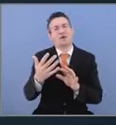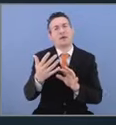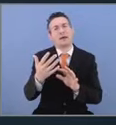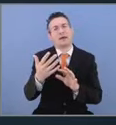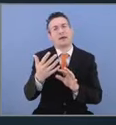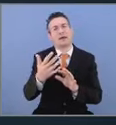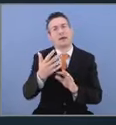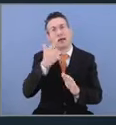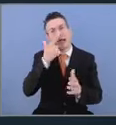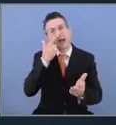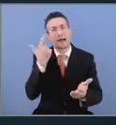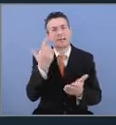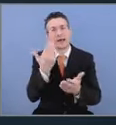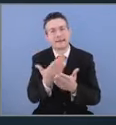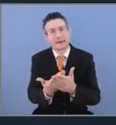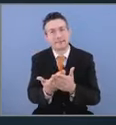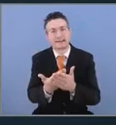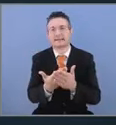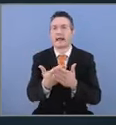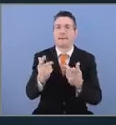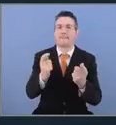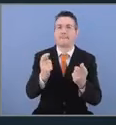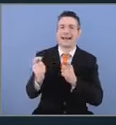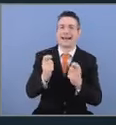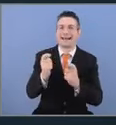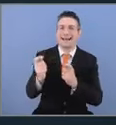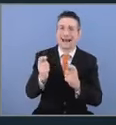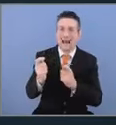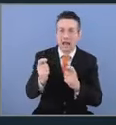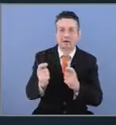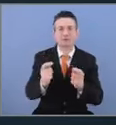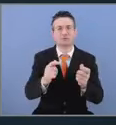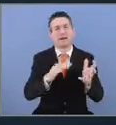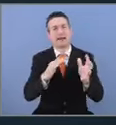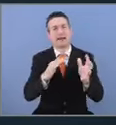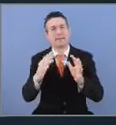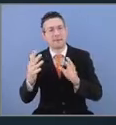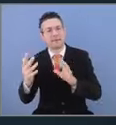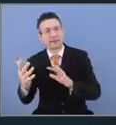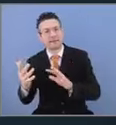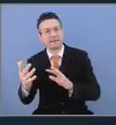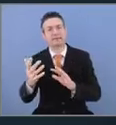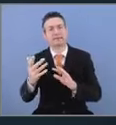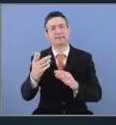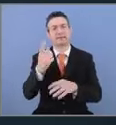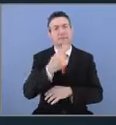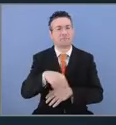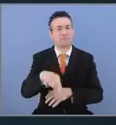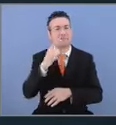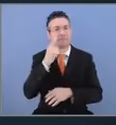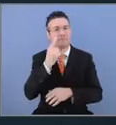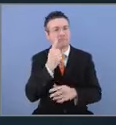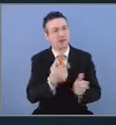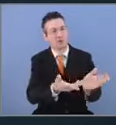adattabilità al mercato e ai cambiamenti, diciamo, dei consumi, dei punti di debolezza